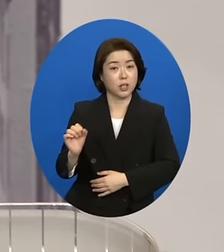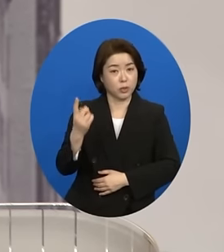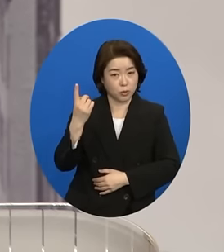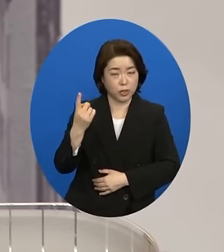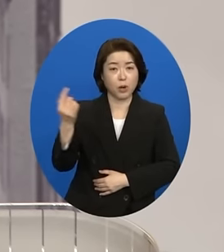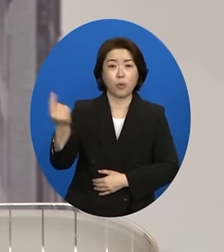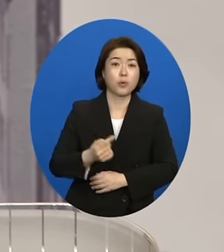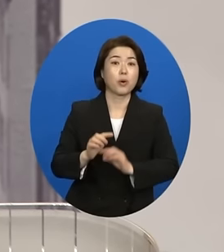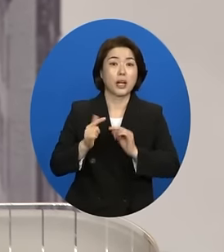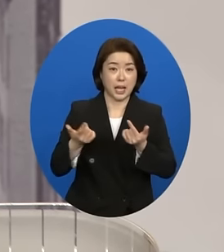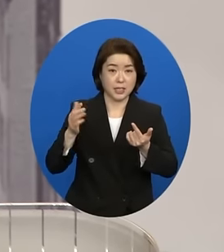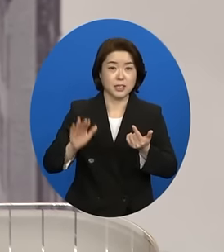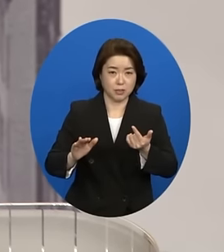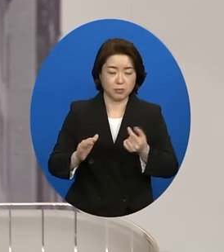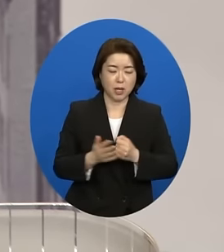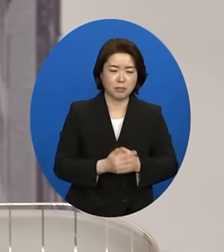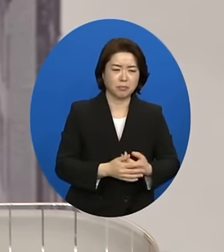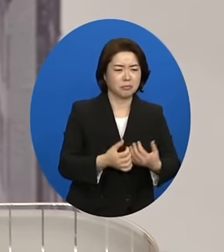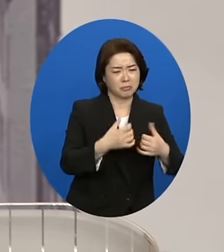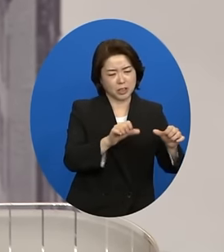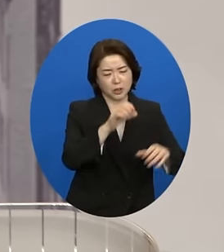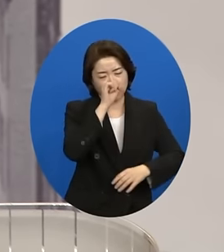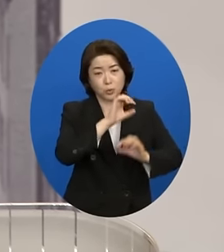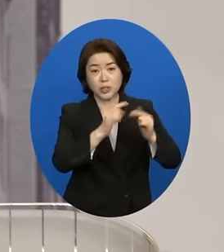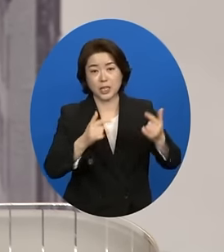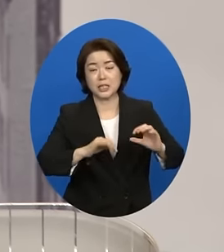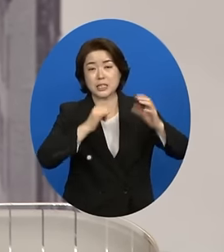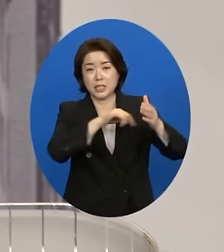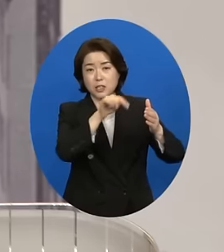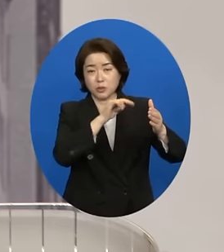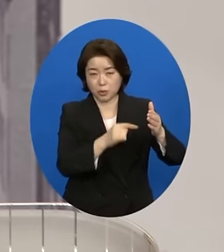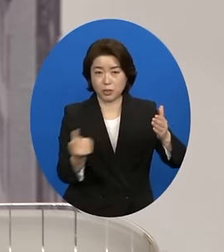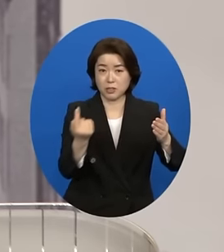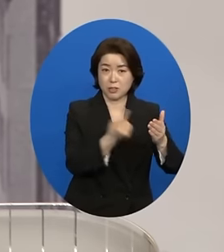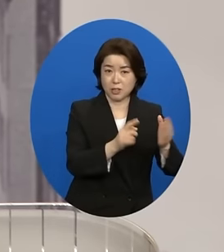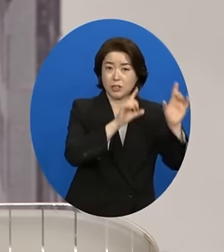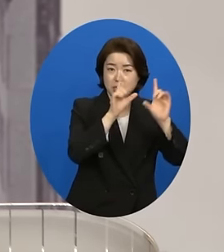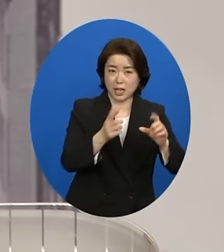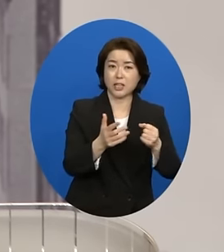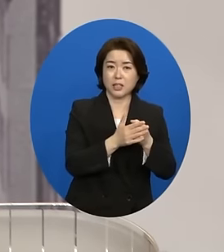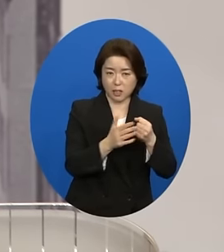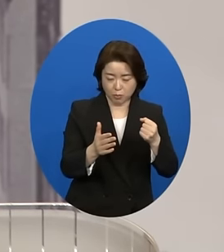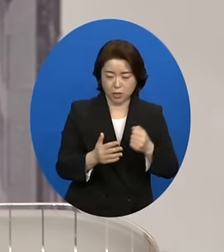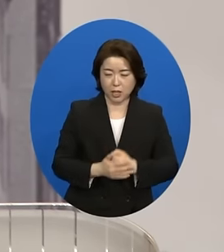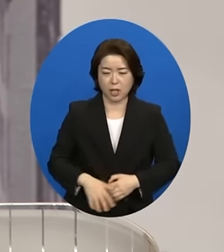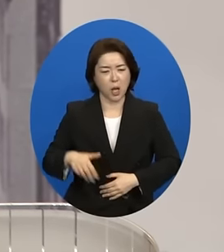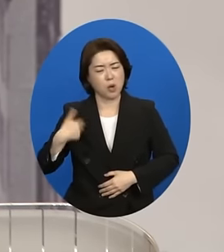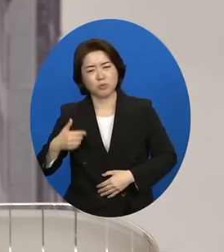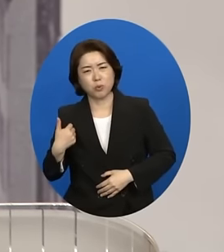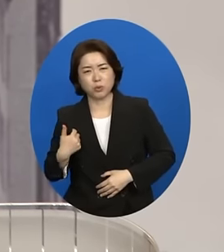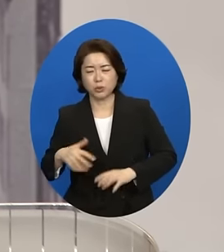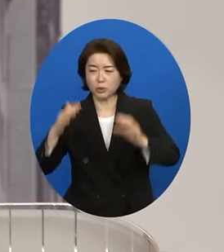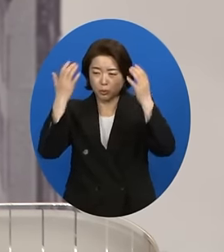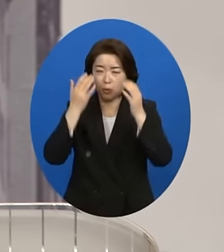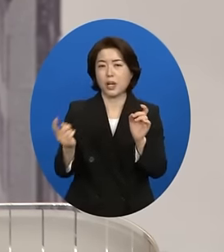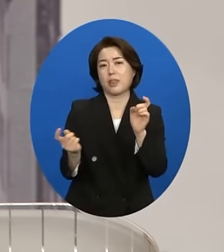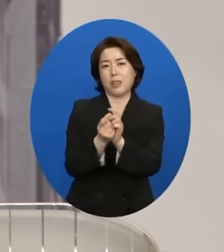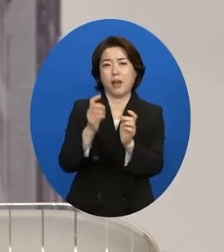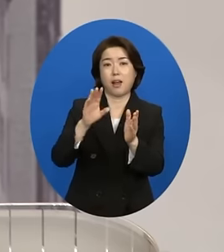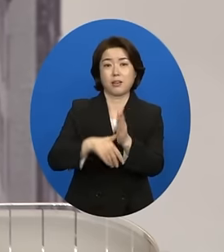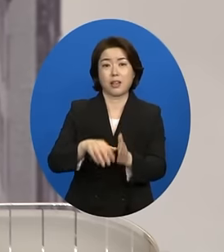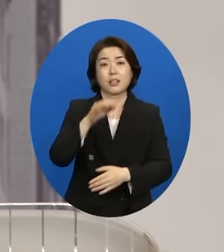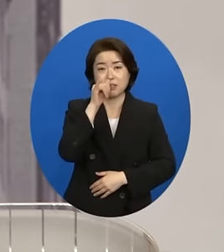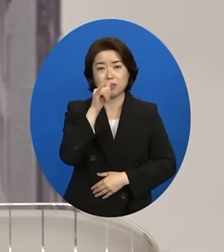아니죠. 깨어진 세상이 살기 때문에 정말 우리는 알 수 없는, 이유 없는 그런 고난을 당할 때도 있습니다. 그러나